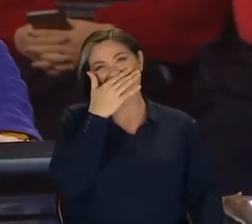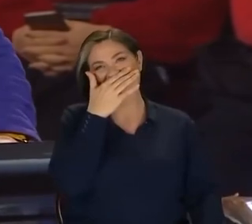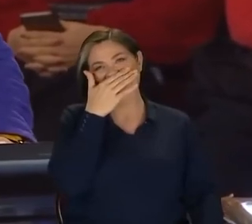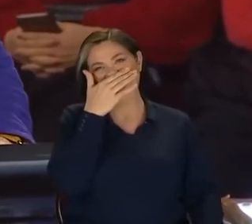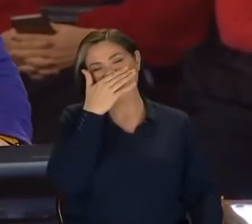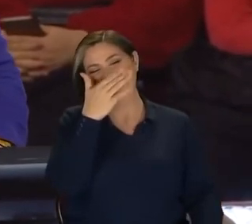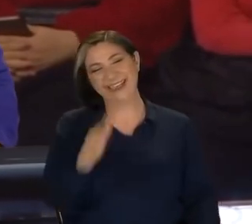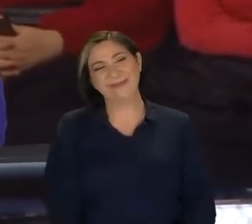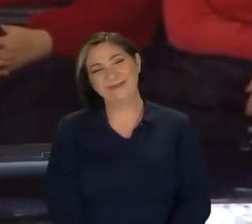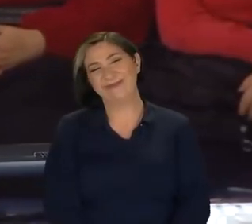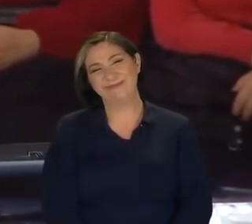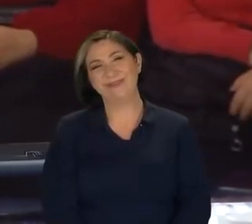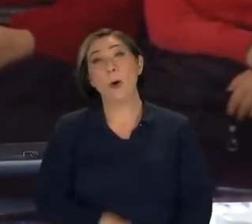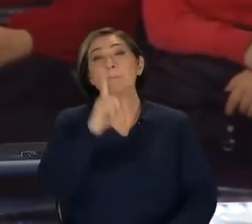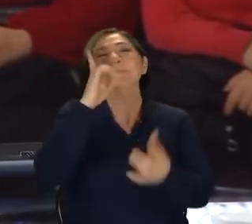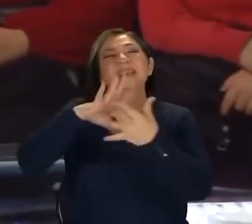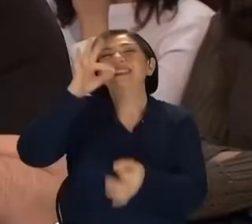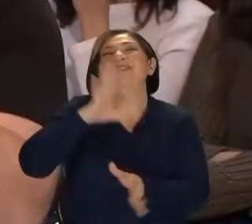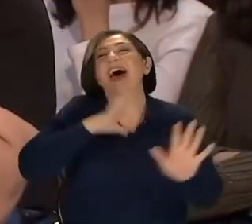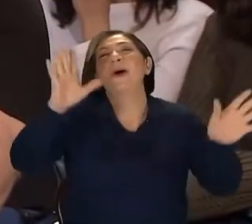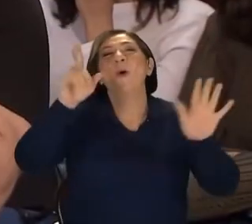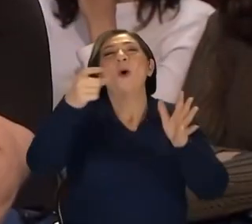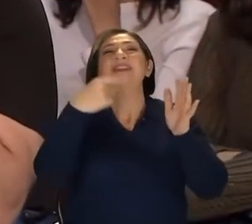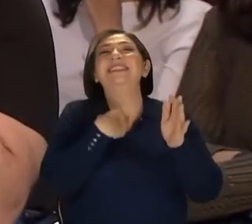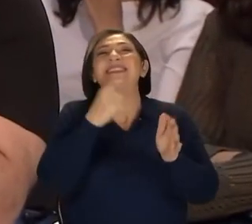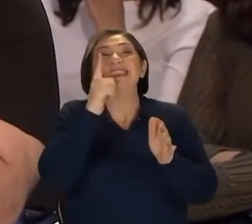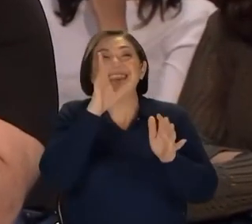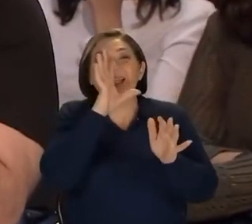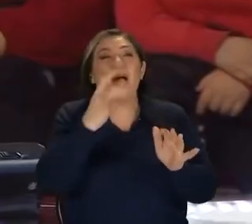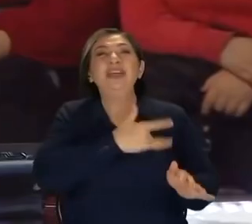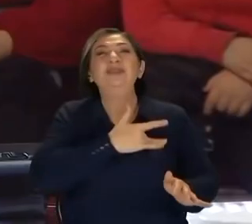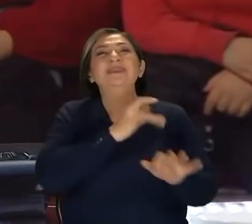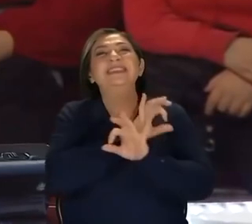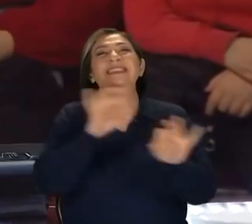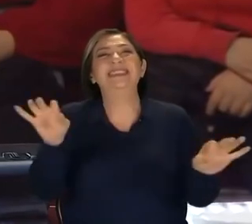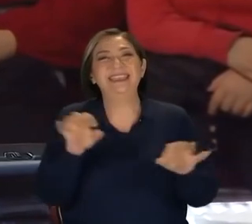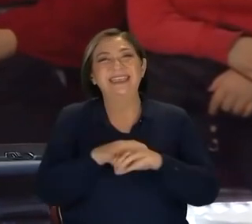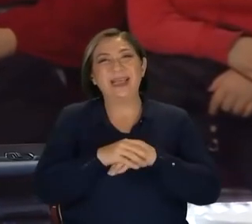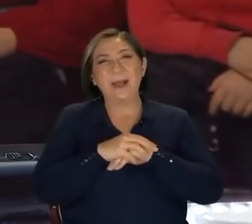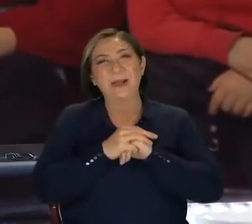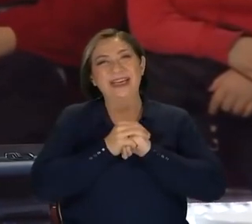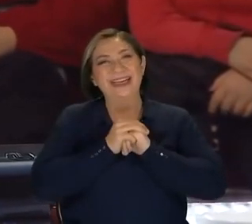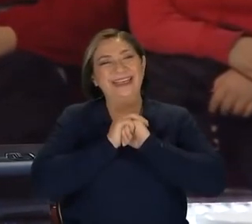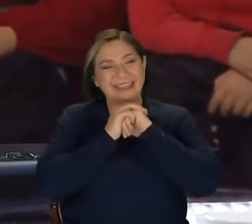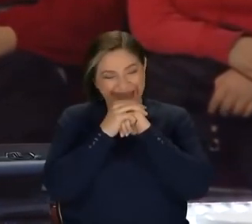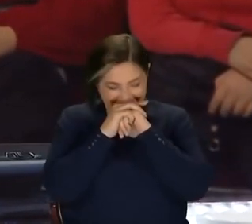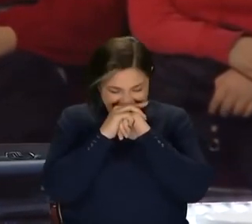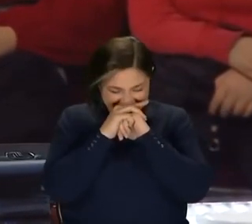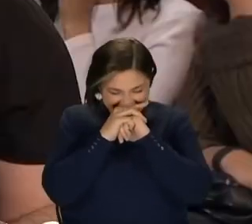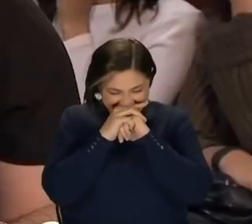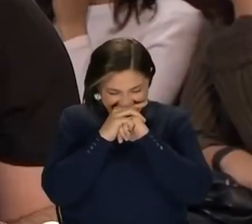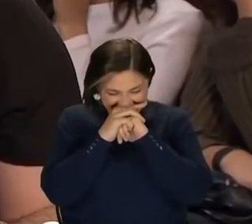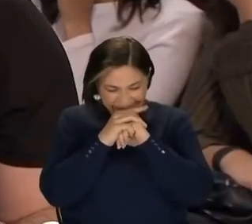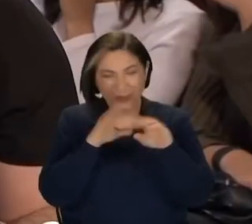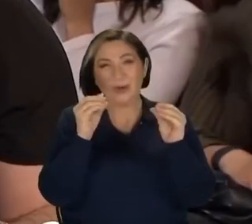Ya bu, abi, bu birisi var. Bu birisi abi. Bu birisi var. Bu ya, birisi abi. Acımasız bu. Birisi işte. Yani abi bak...